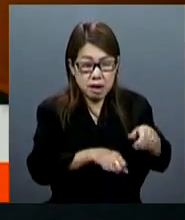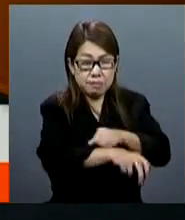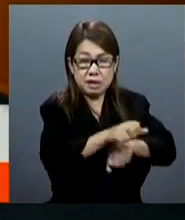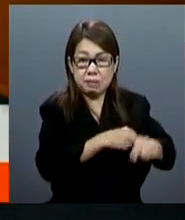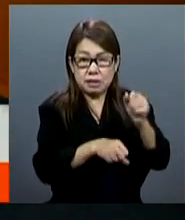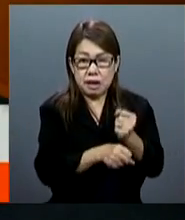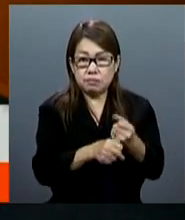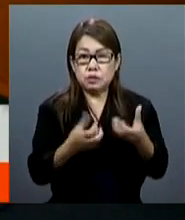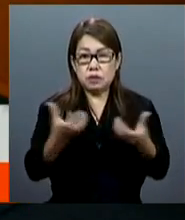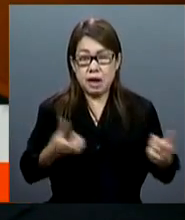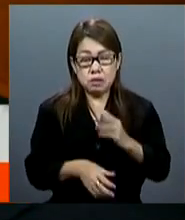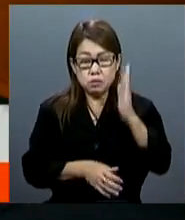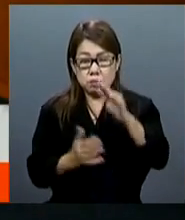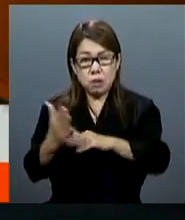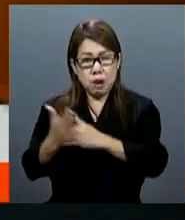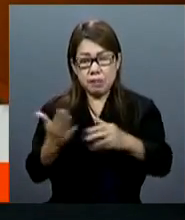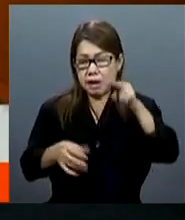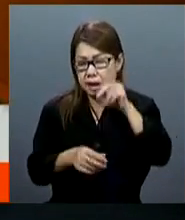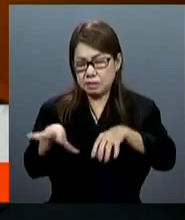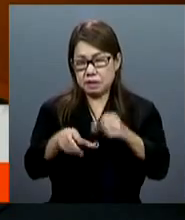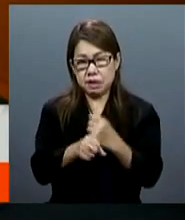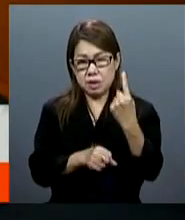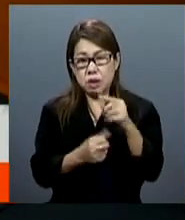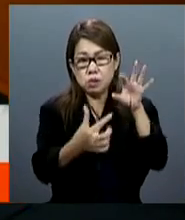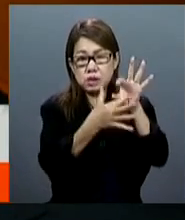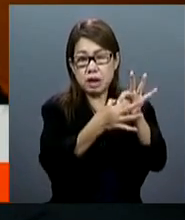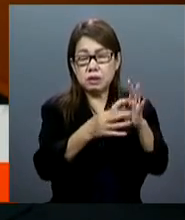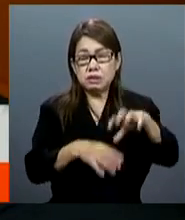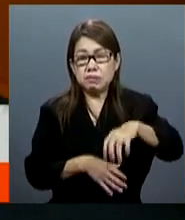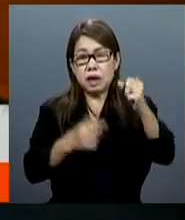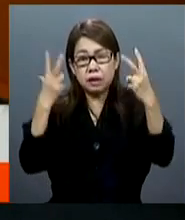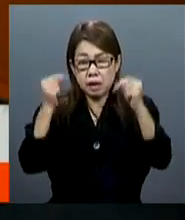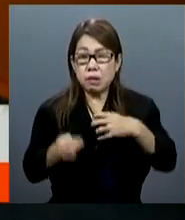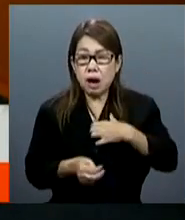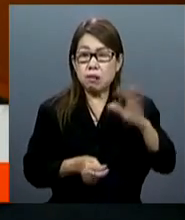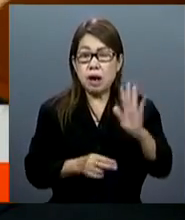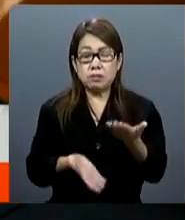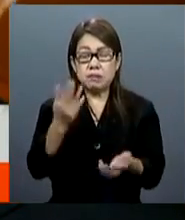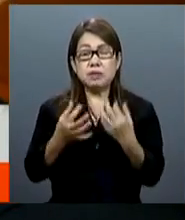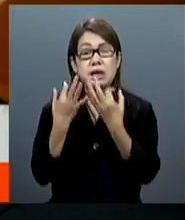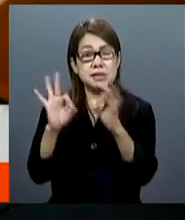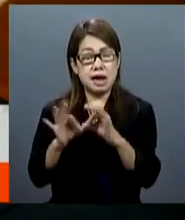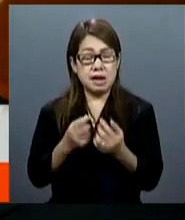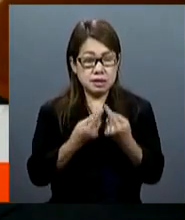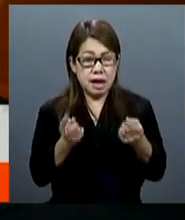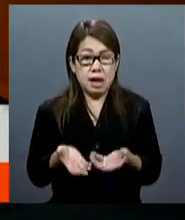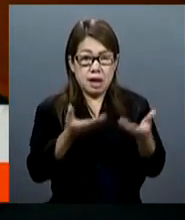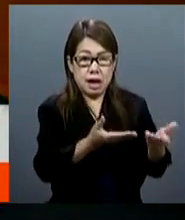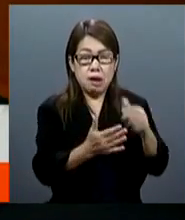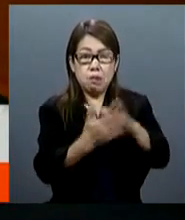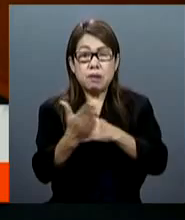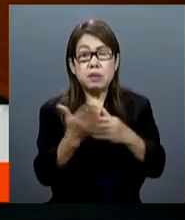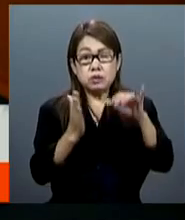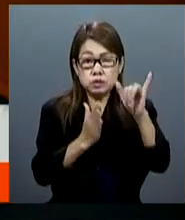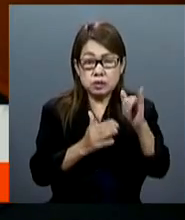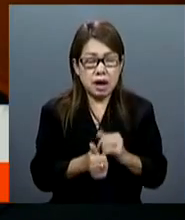บายน้ำชาติในหน่วยเดียวขึ้นตรงกับคณะรัฐมนตรีสำนักนายกรัฐมนตรีก็แล้วแต่นะครับเป็นอิสระแล้วก็จะเป็นคนทำเรื่องเกี่ยวกับยุทธศาสตร์แผน